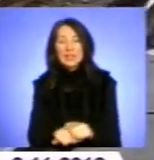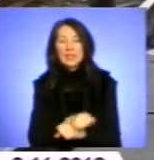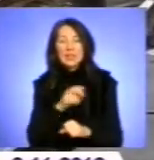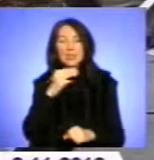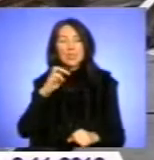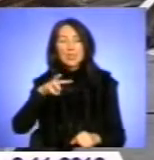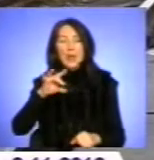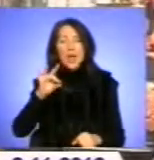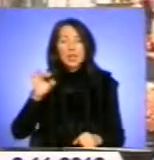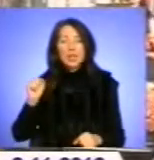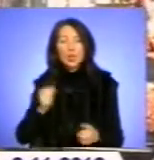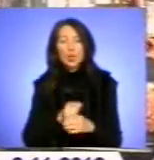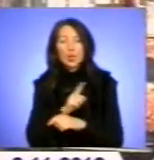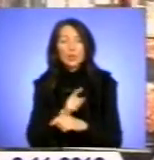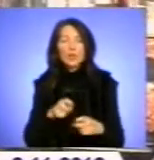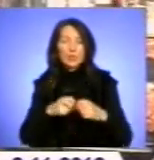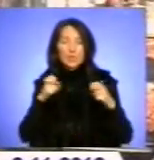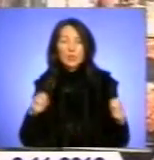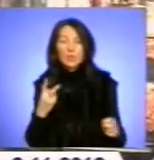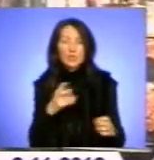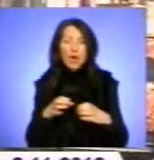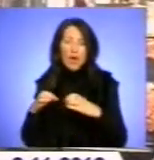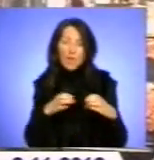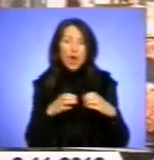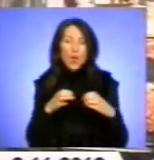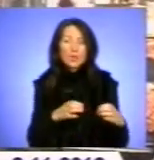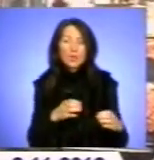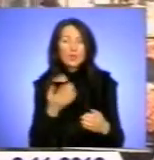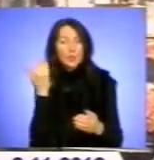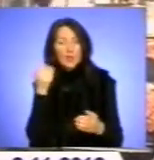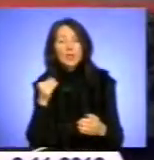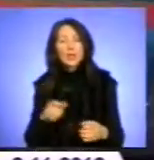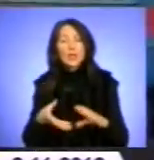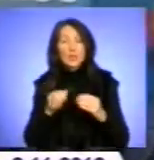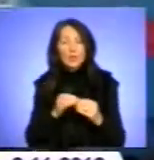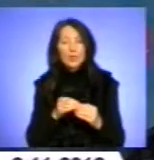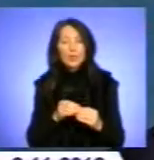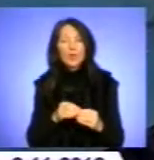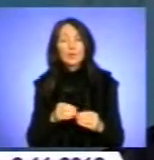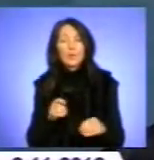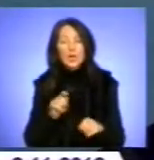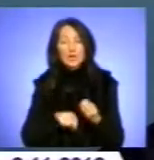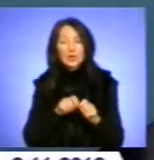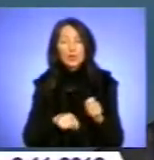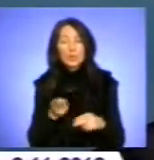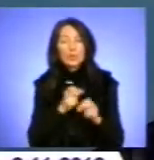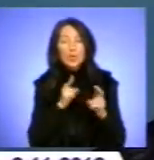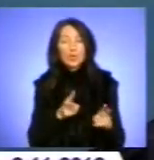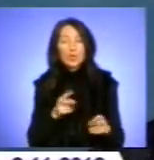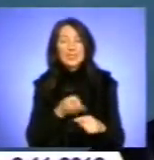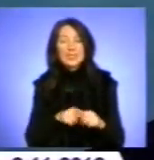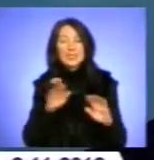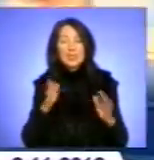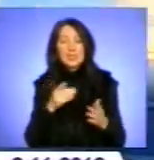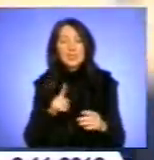саморозчепилися два вагони. За попередніми висновками ревізорів з безпеки руху на залізничному транспорті, це сталося через обрив балки.